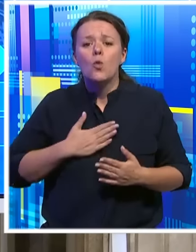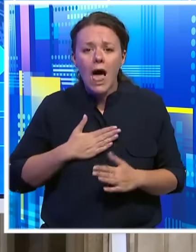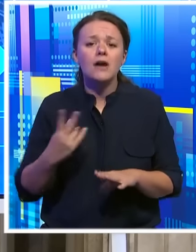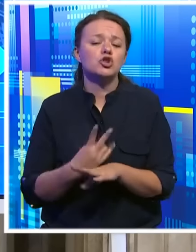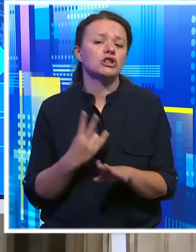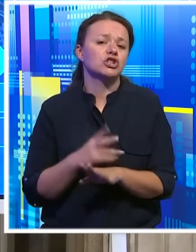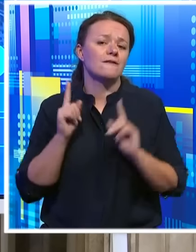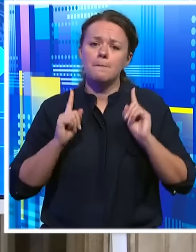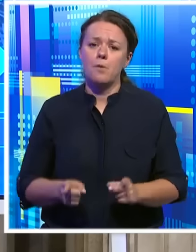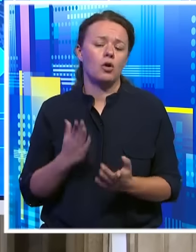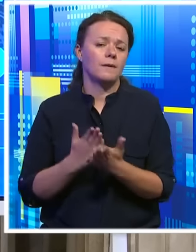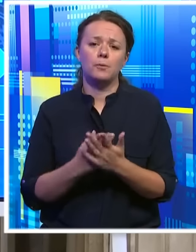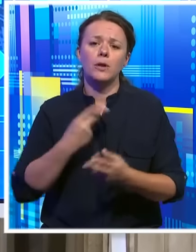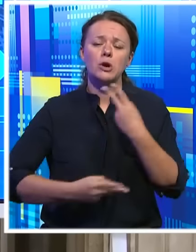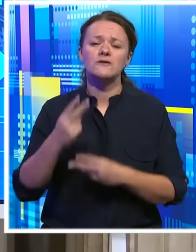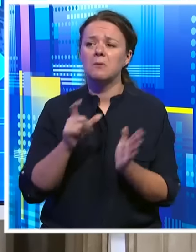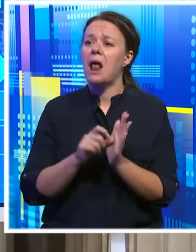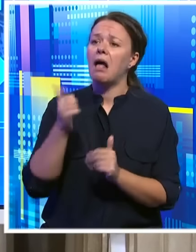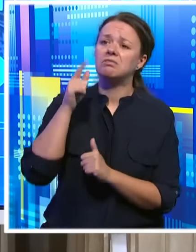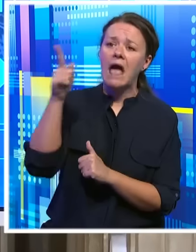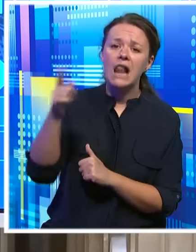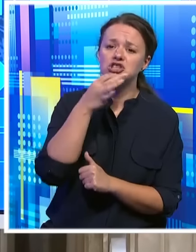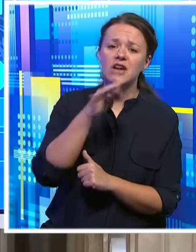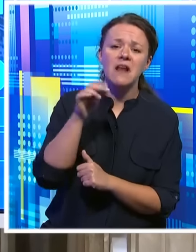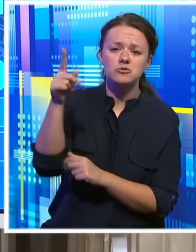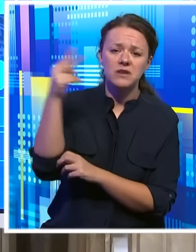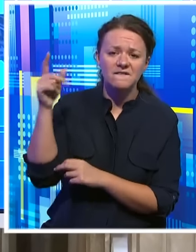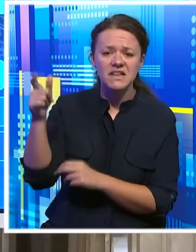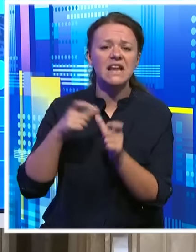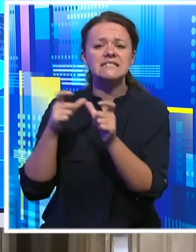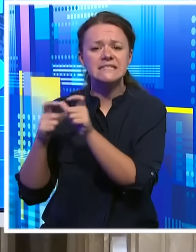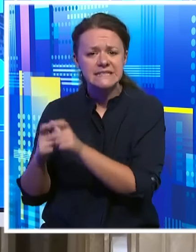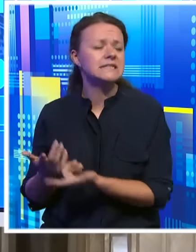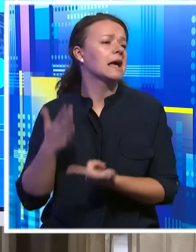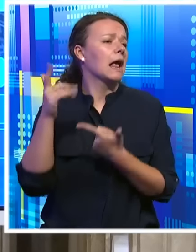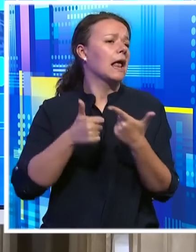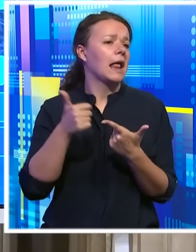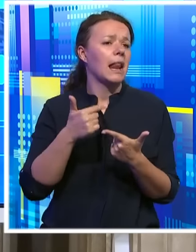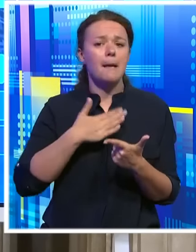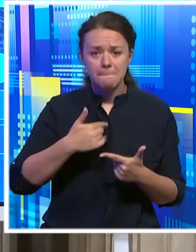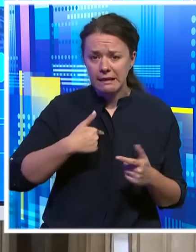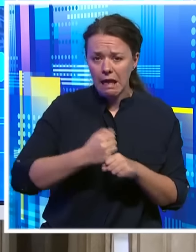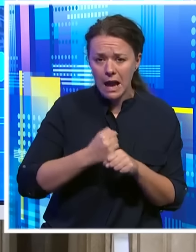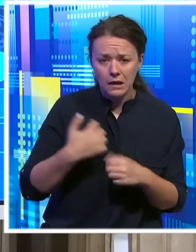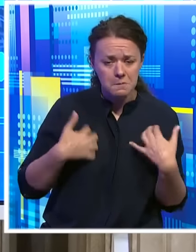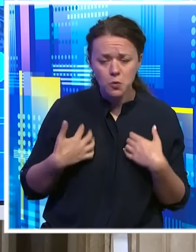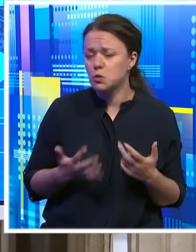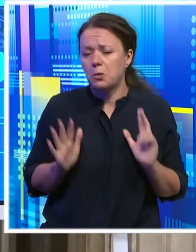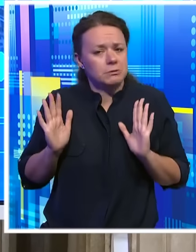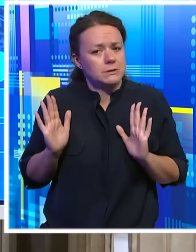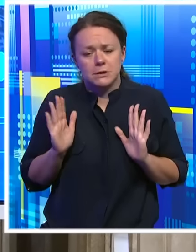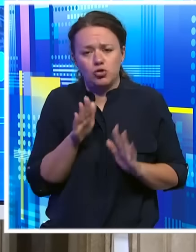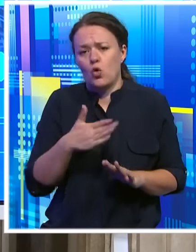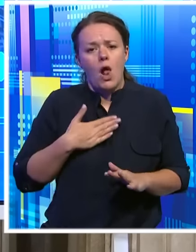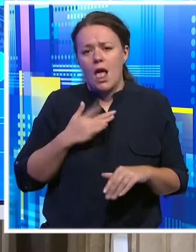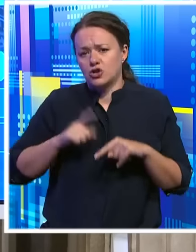zemlji mora bude proizvodnja baterija. Da li će radi francuski ACC? Da li će radi neko drugi? Da li ćemo mi da radimo u Subotici? To je naša